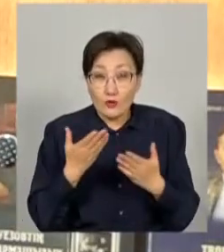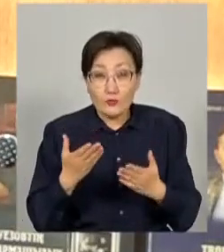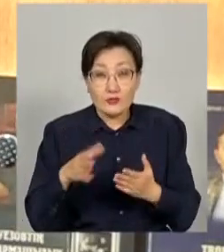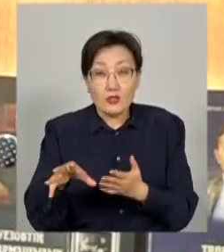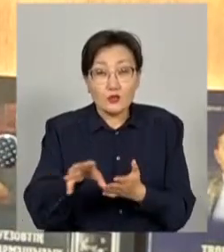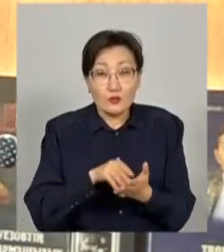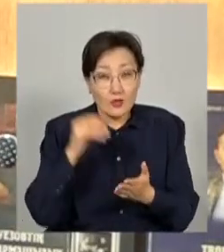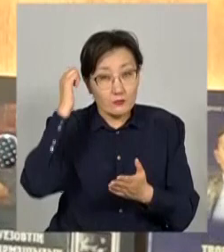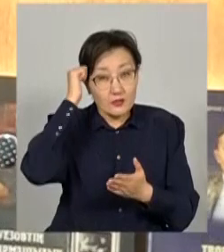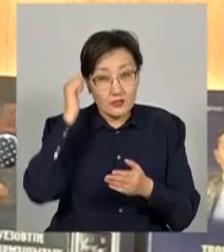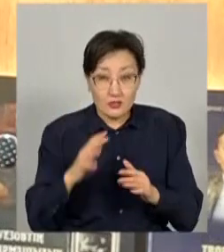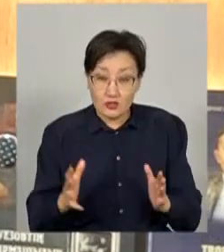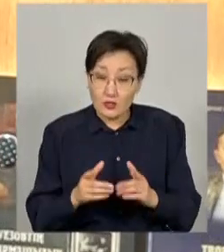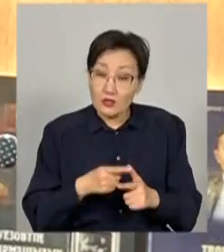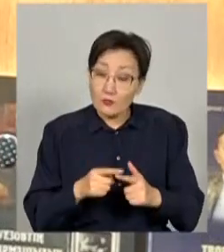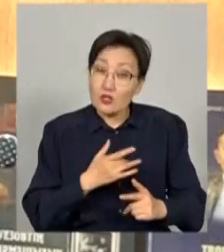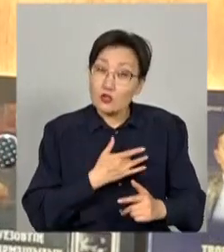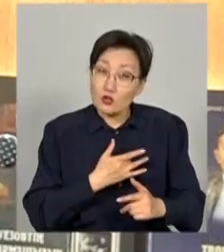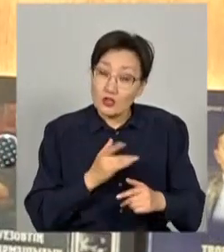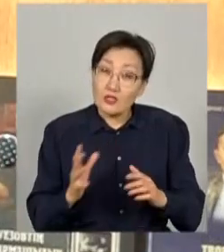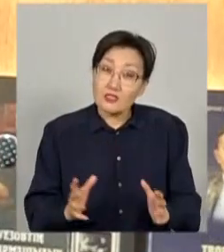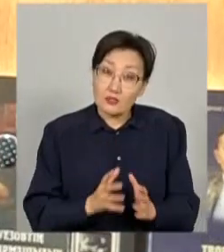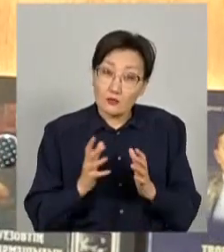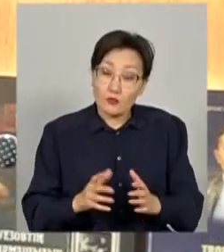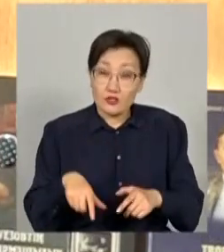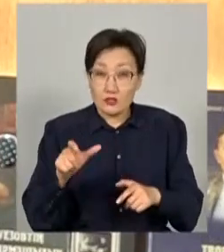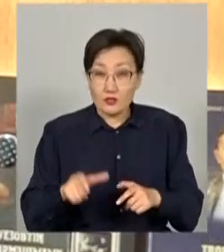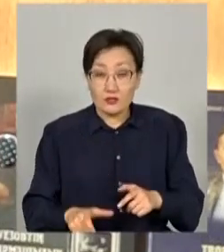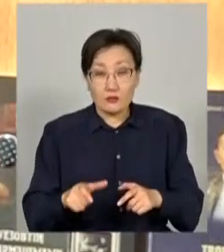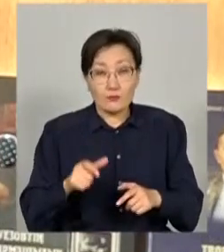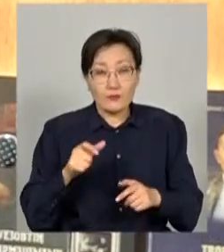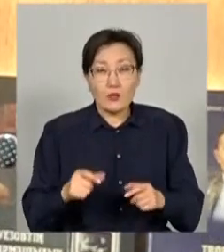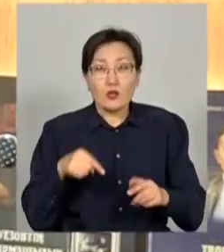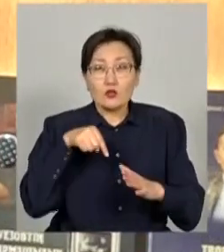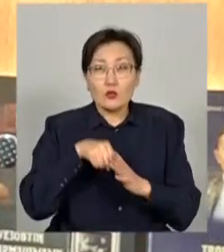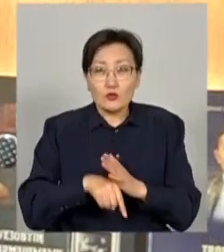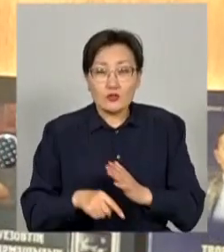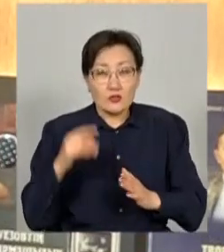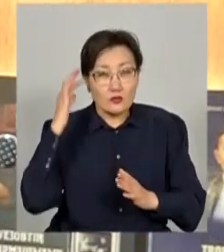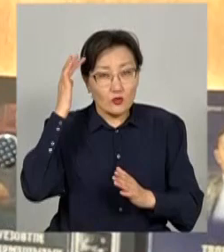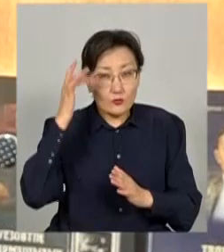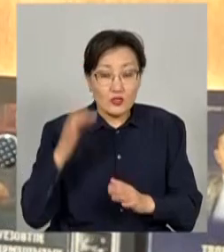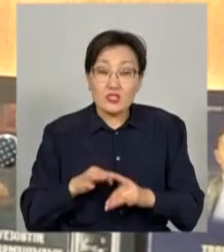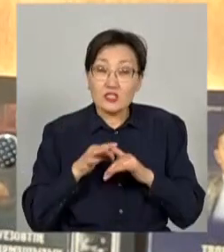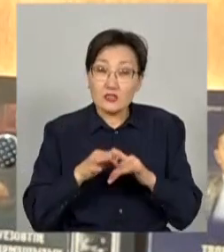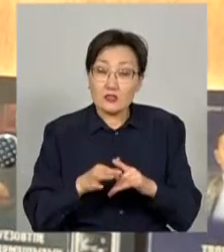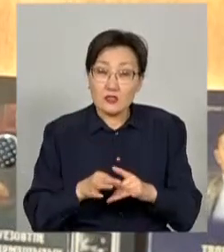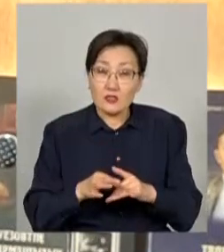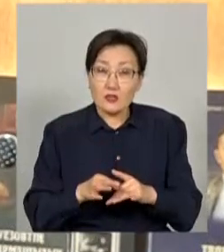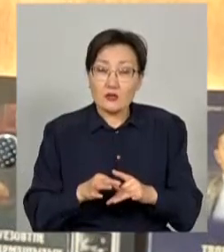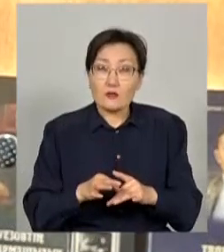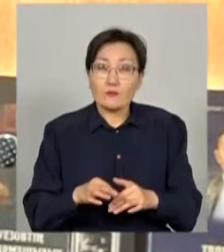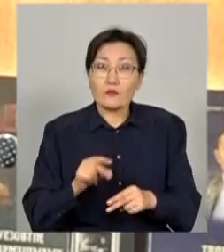сақтайтын болса, немесе жүректеріне жазатын болса, адамды ойға жетелейтін, толғанысқа жетелейтін жақсы